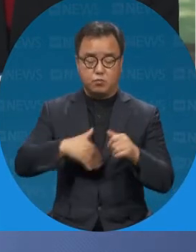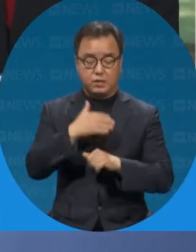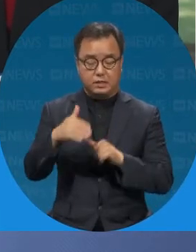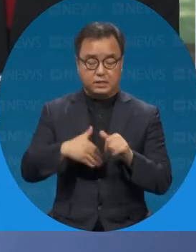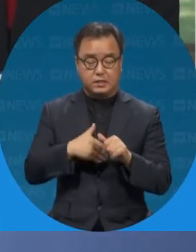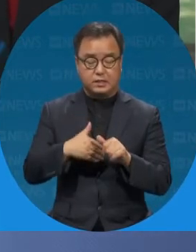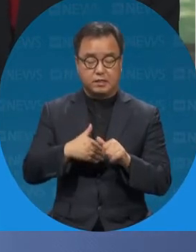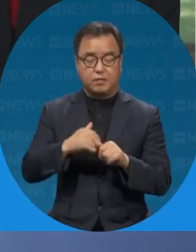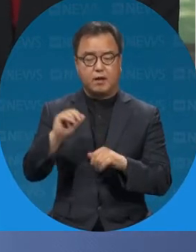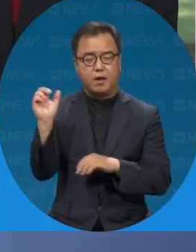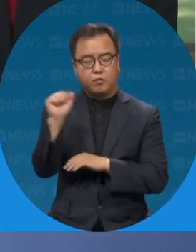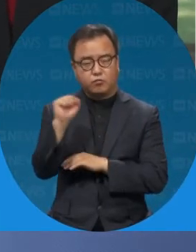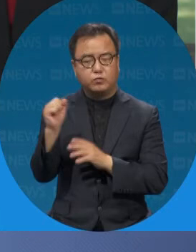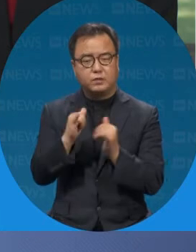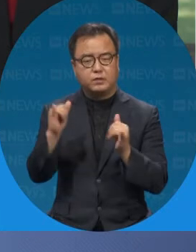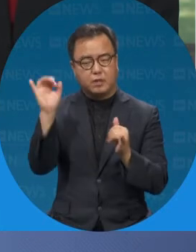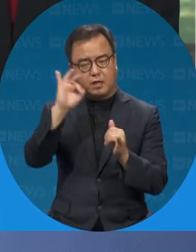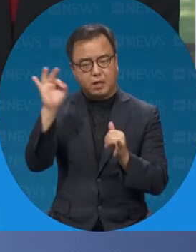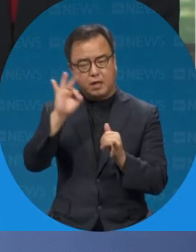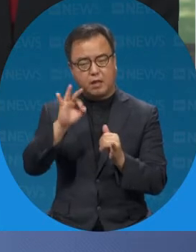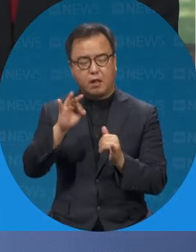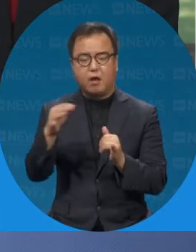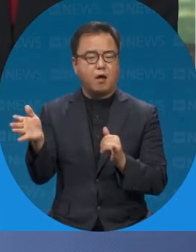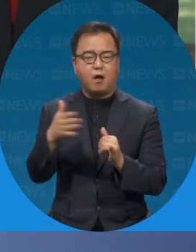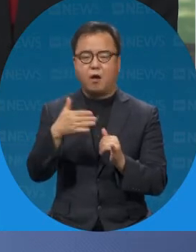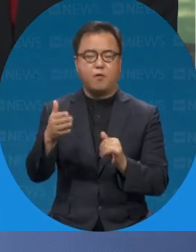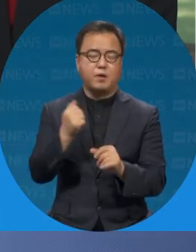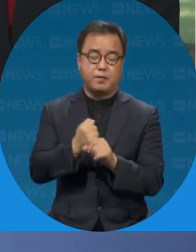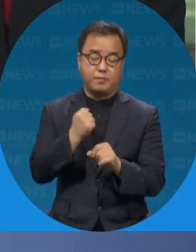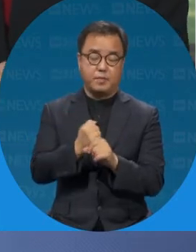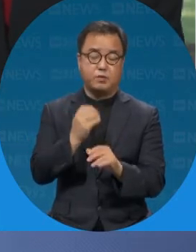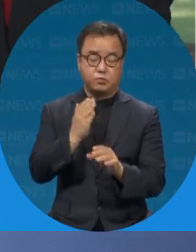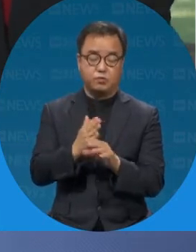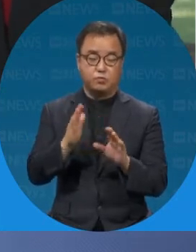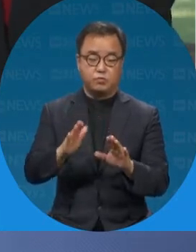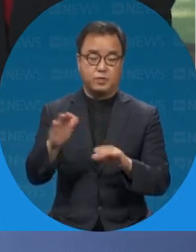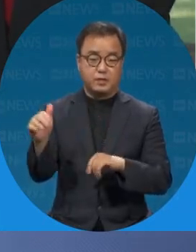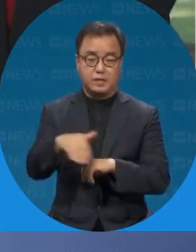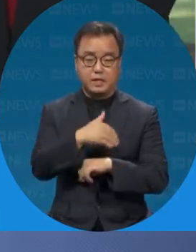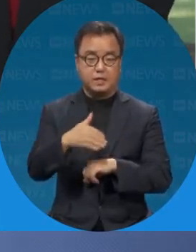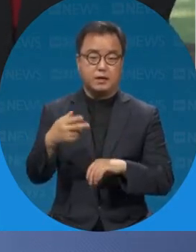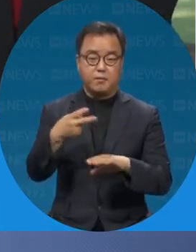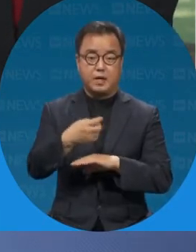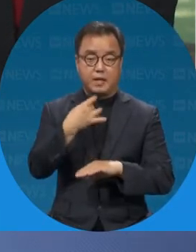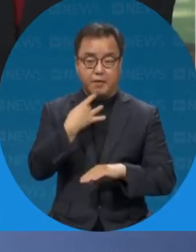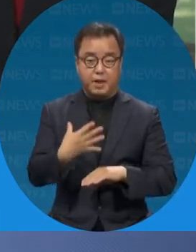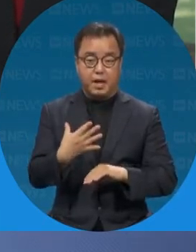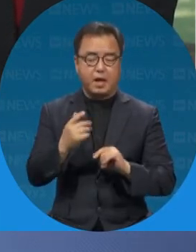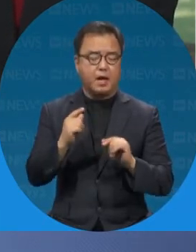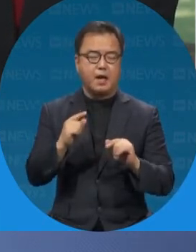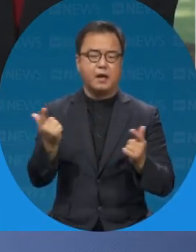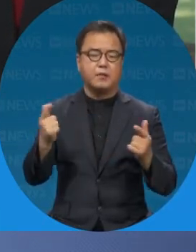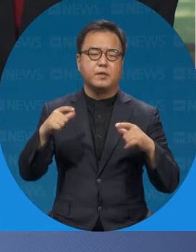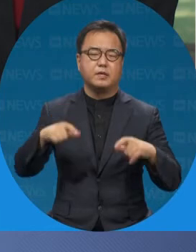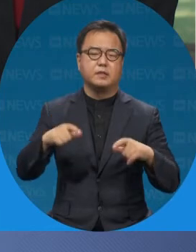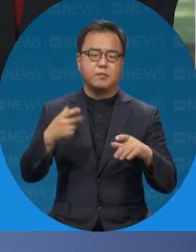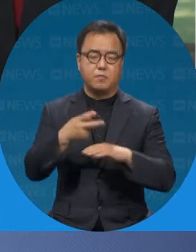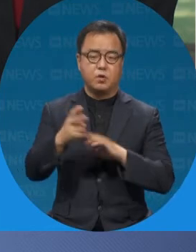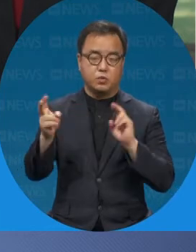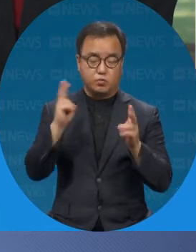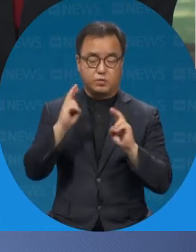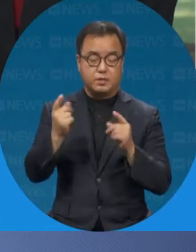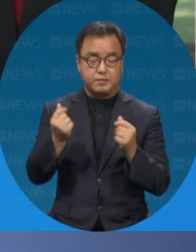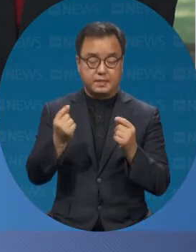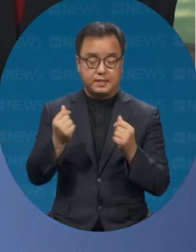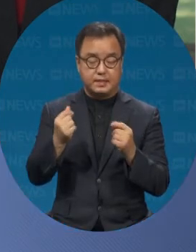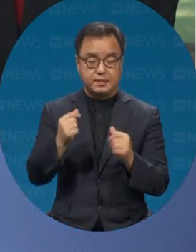기사 구인난을 이끈 겁니다. 이런 기피 현상 비단 통학버스에만 해당되는 건 아니라고 하는데요. 이 지역 버스에서도 비슷한